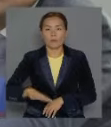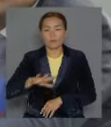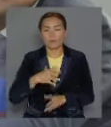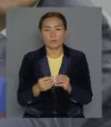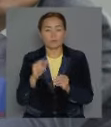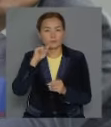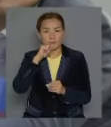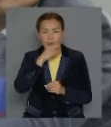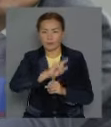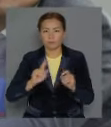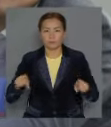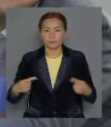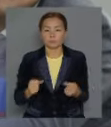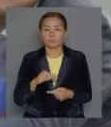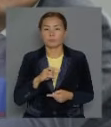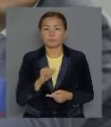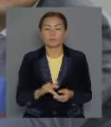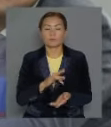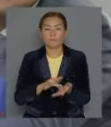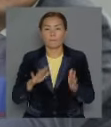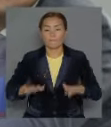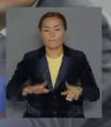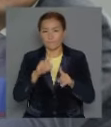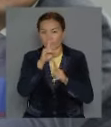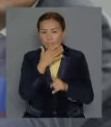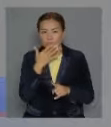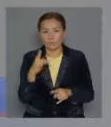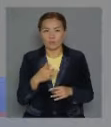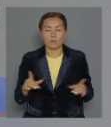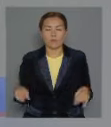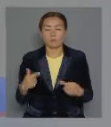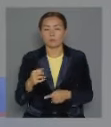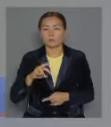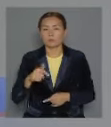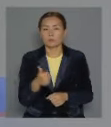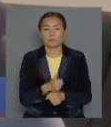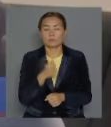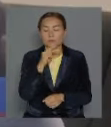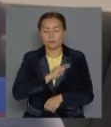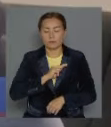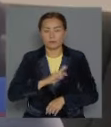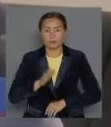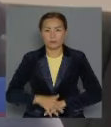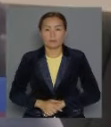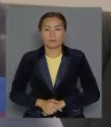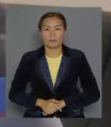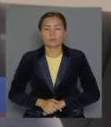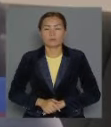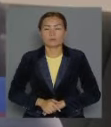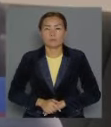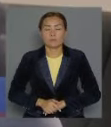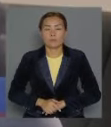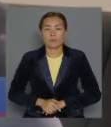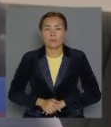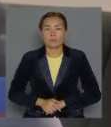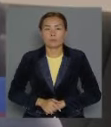әлеуметтік экономикалық дамуында Атырау облысының орны ерекше екенін, өңірдің дамуы холдингтің басты назарда екенін айтты. Бәрімізге мәлім,